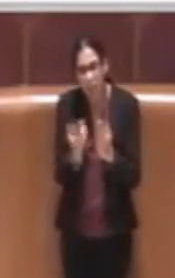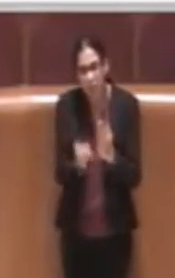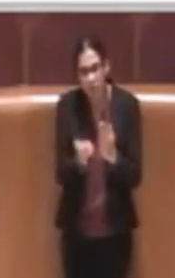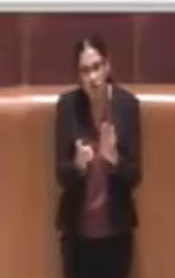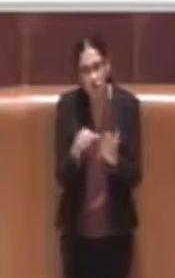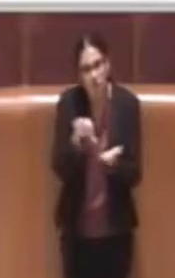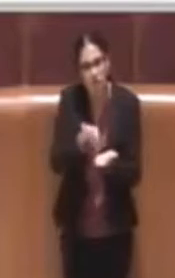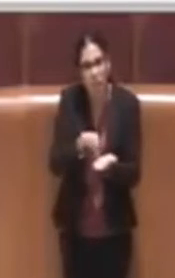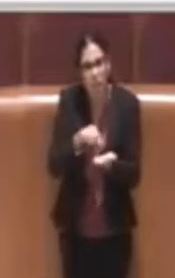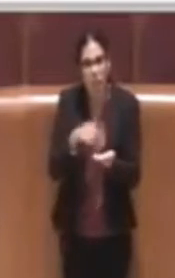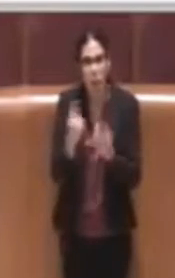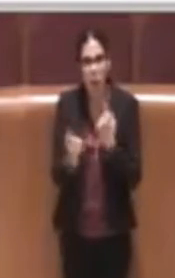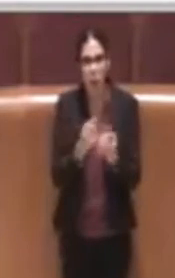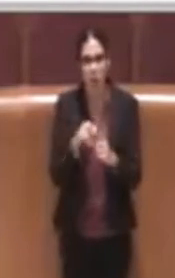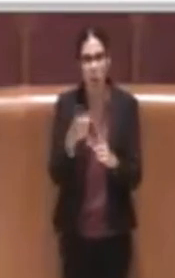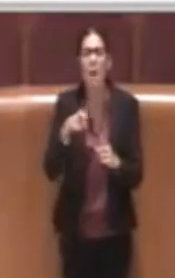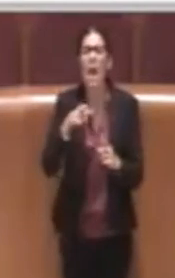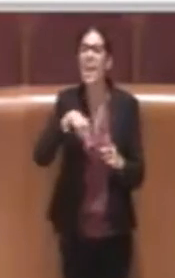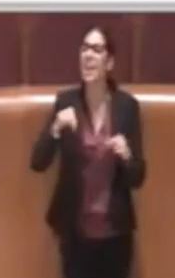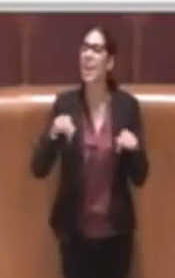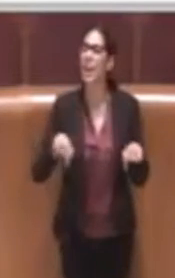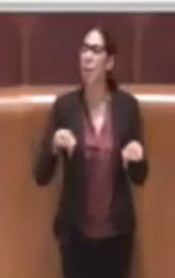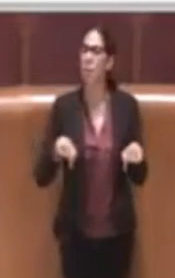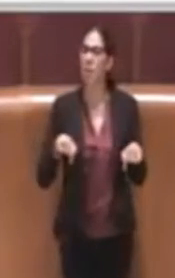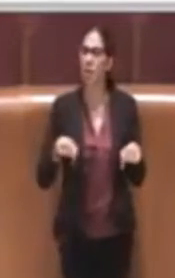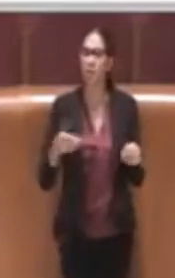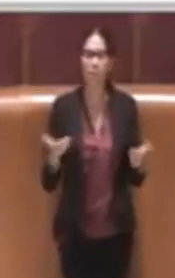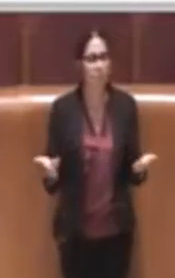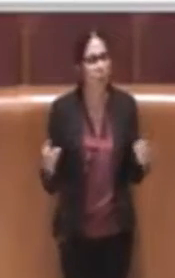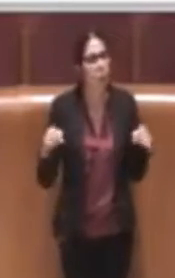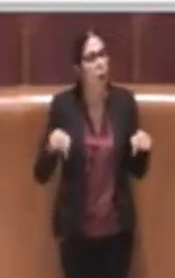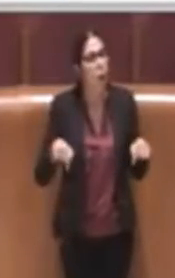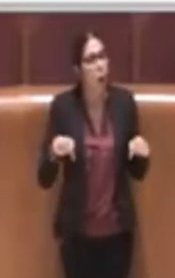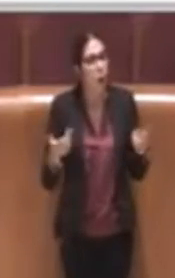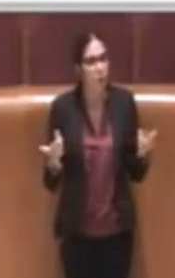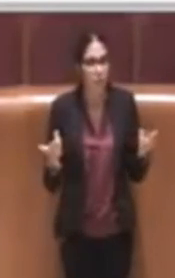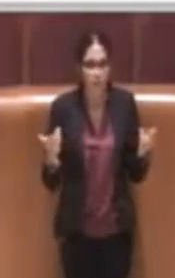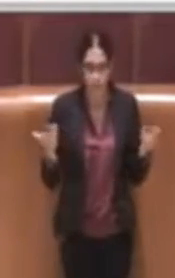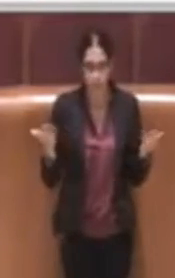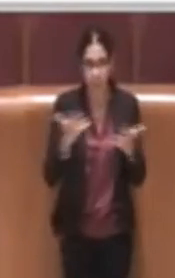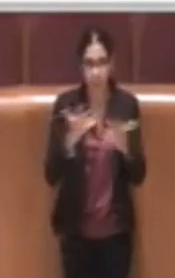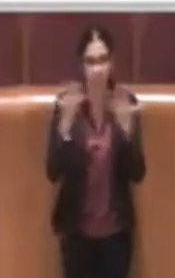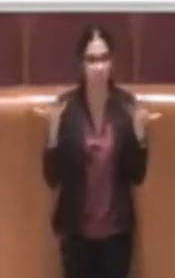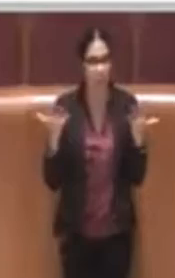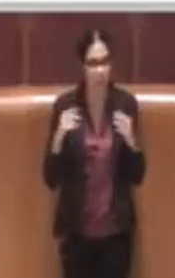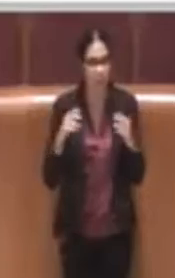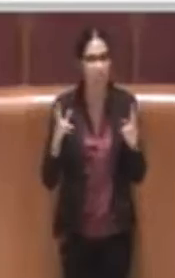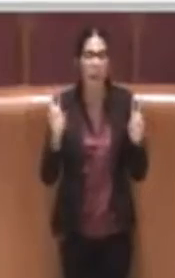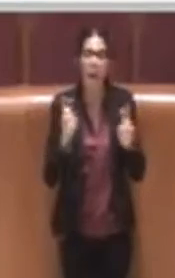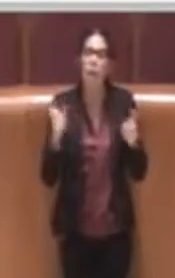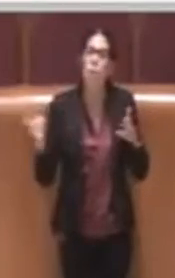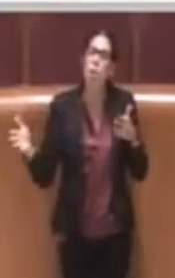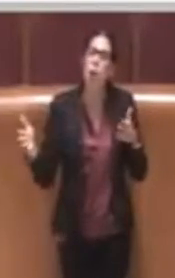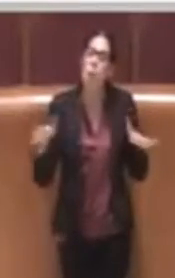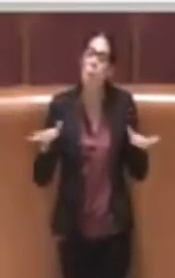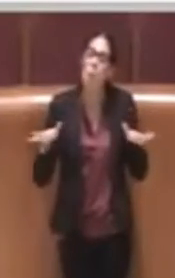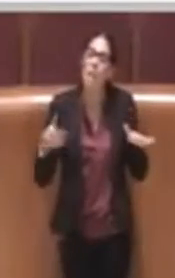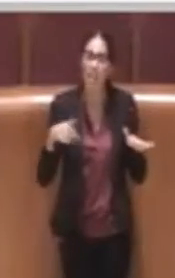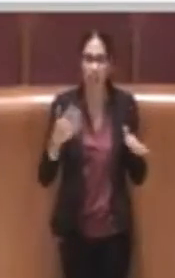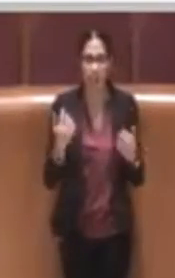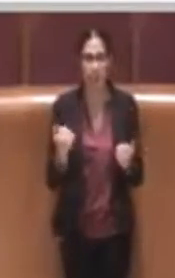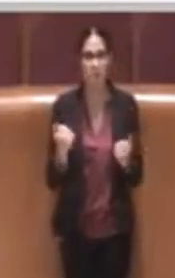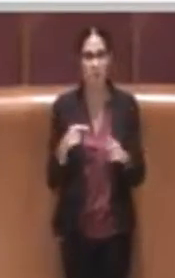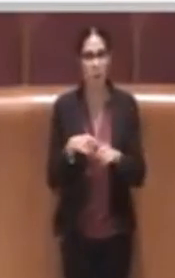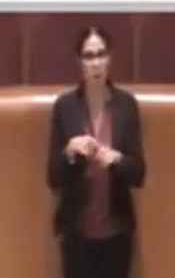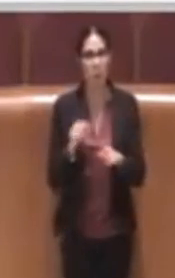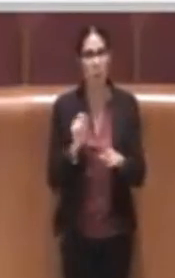qui. Cioè, oggi il terreno sicuramente della mobilità era un terreno fertile di approfondimenti, però vorrei soffermarmi sul tema